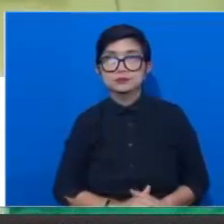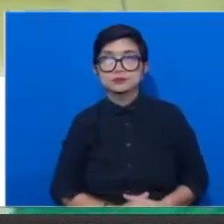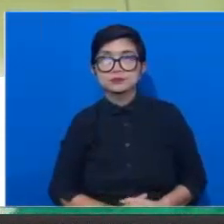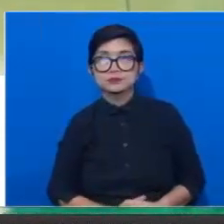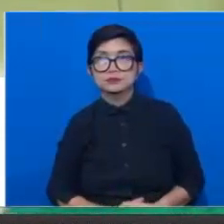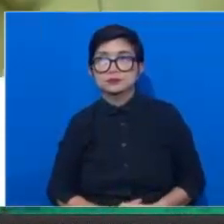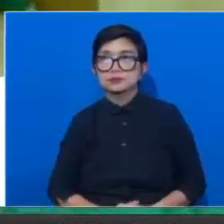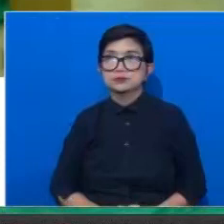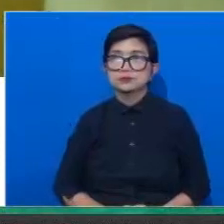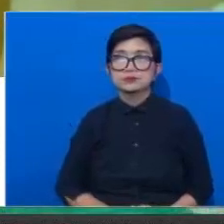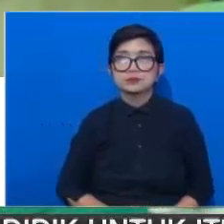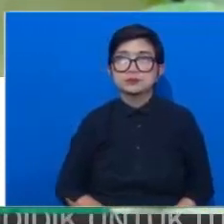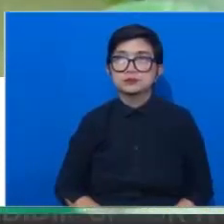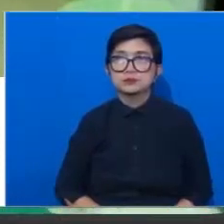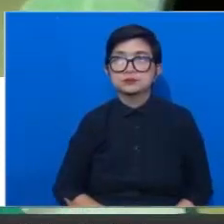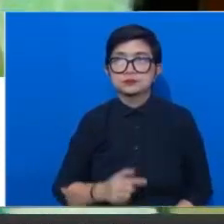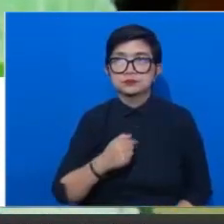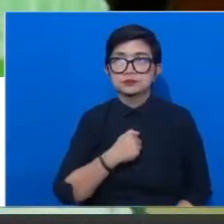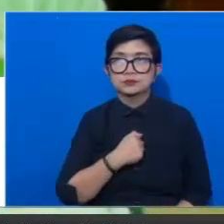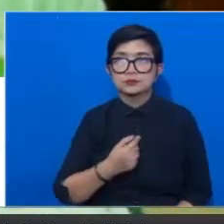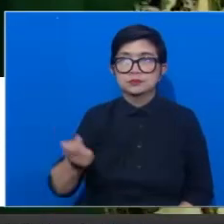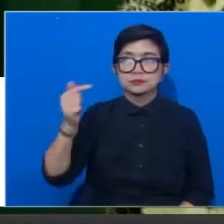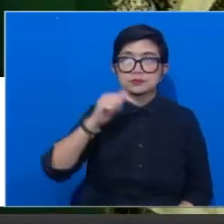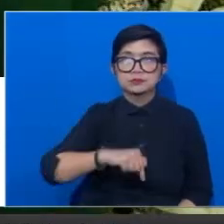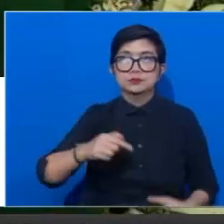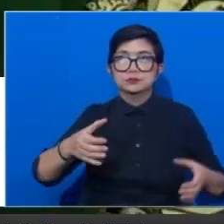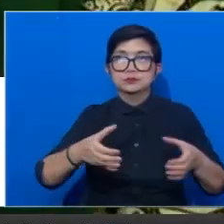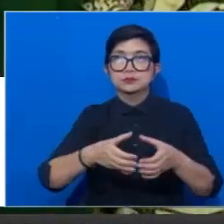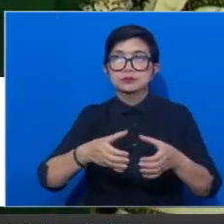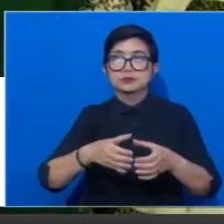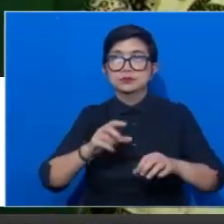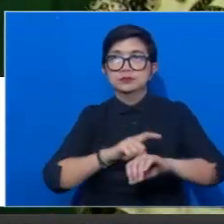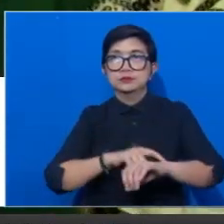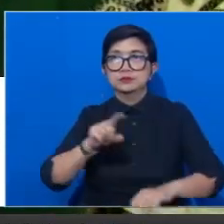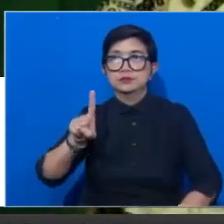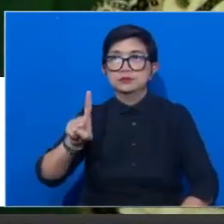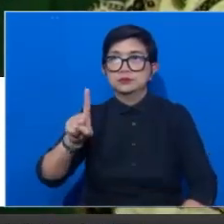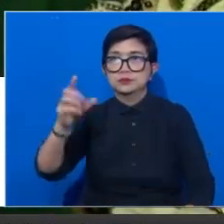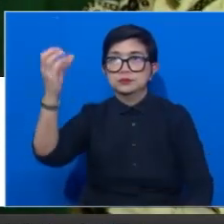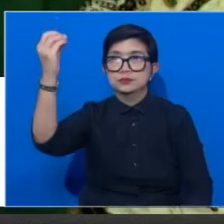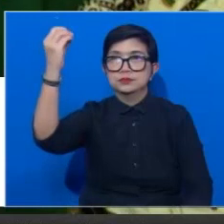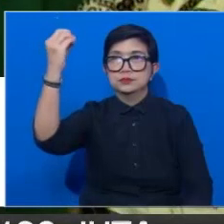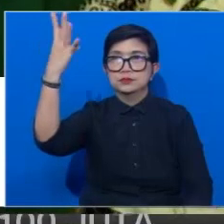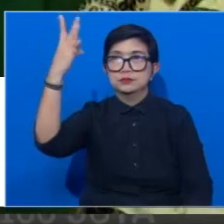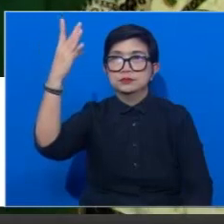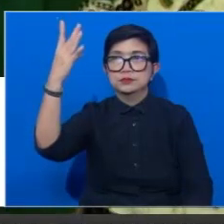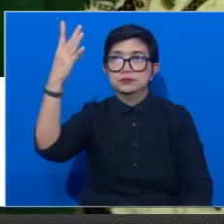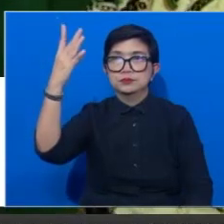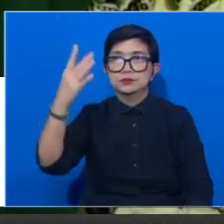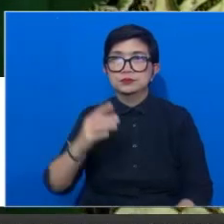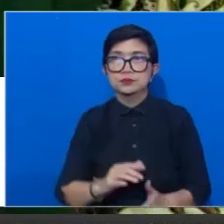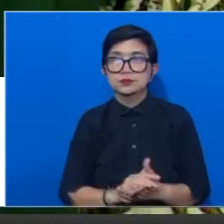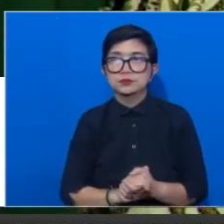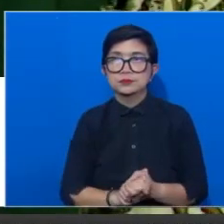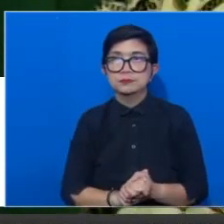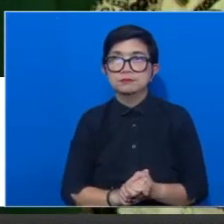Kita ada kedatangan kloters jam 1 siang, terus pemberangkatannya sekitar jam